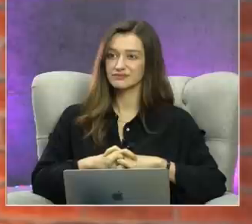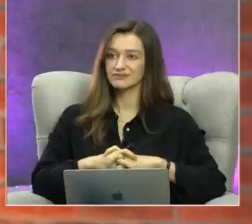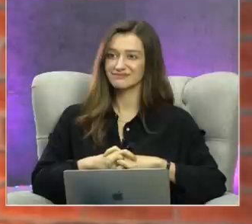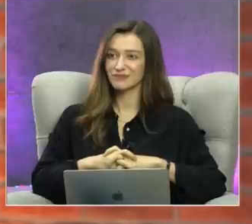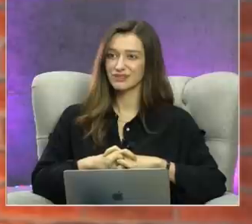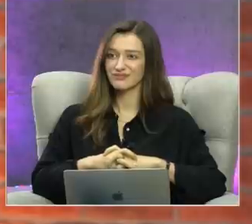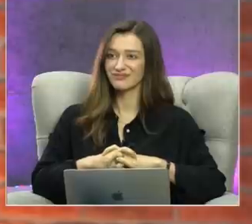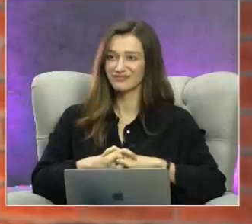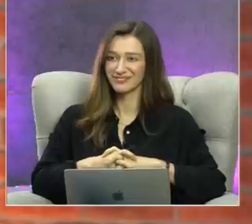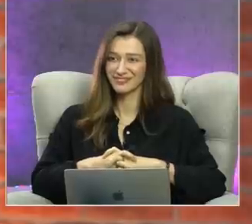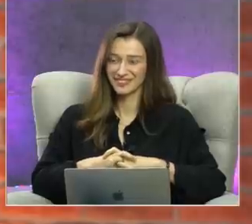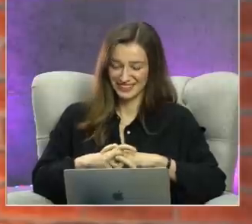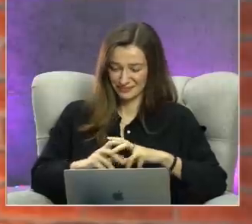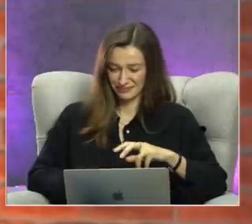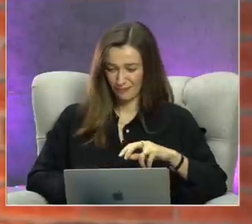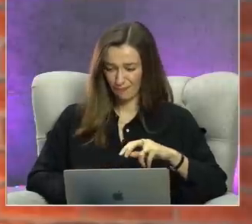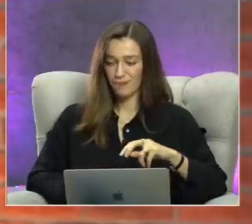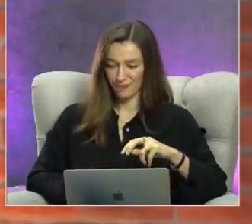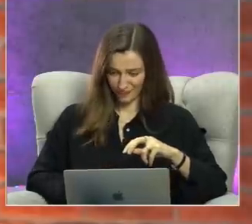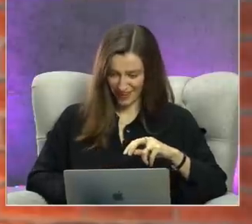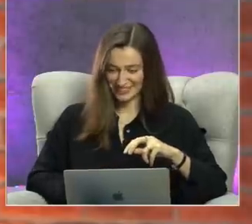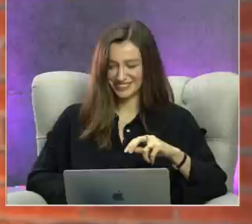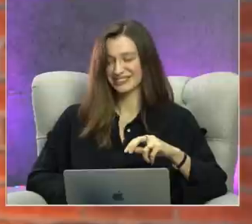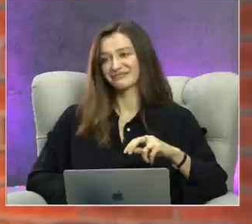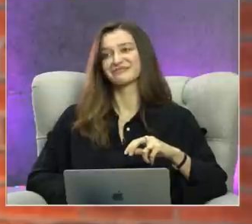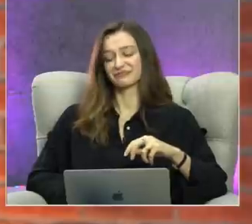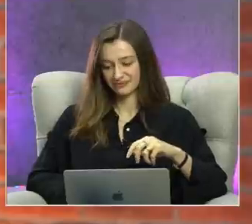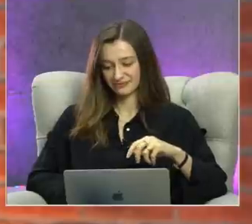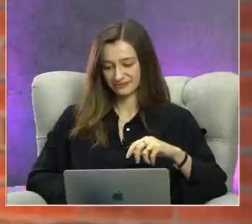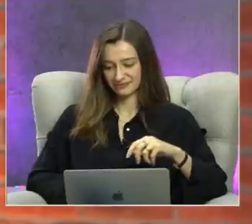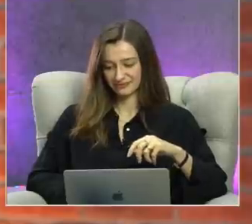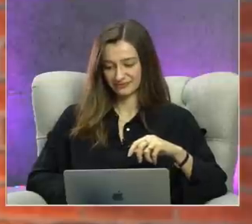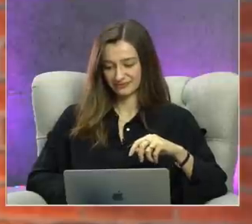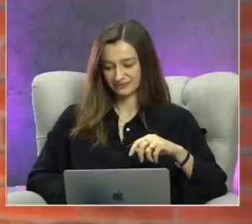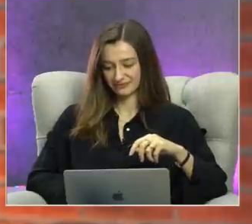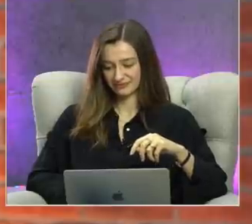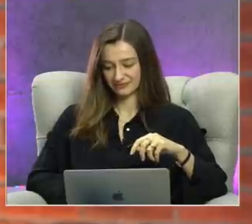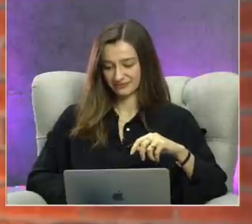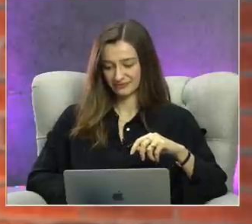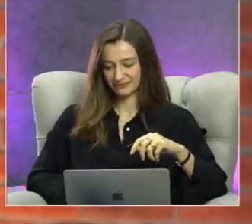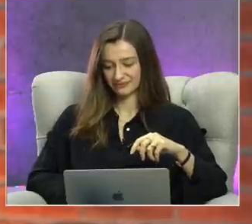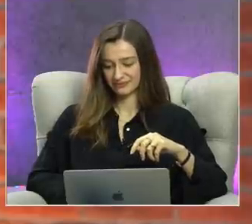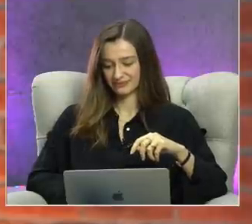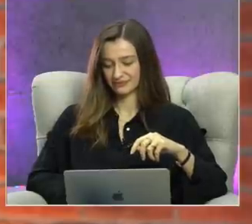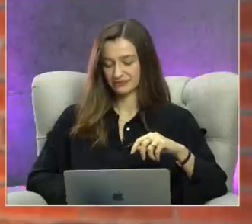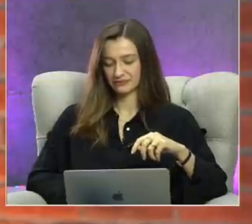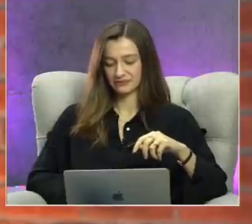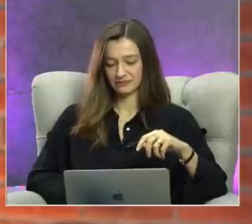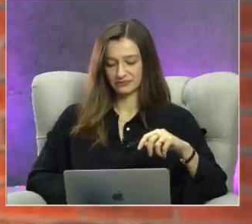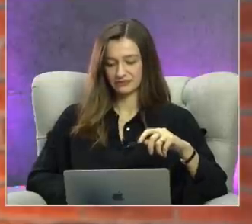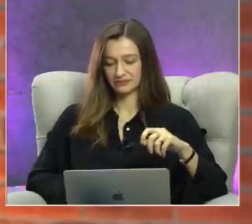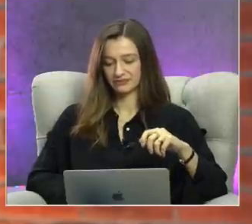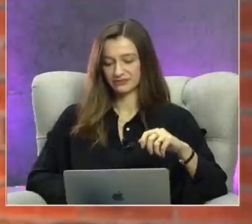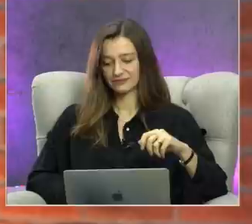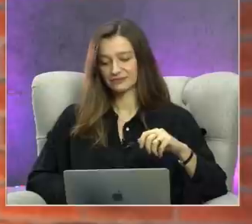ruh nerede? Ne bileyim ben? Ben mesela ruhun ne olduğunu bilmiyorum. Evet. Ya da işte hayatın amacı nedir? Nereden geldik, nereye gidiyoruz? İşte bu